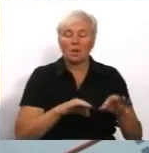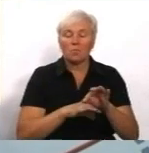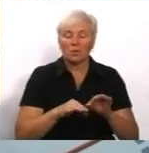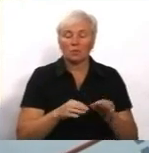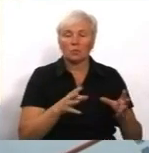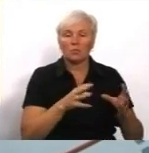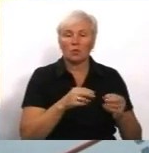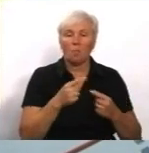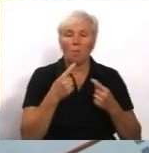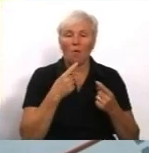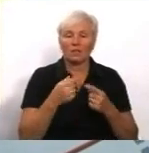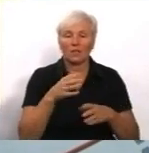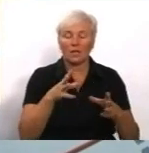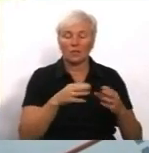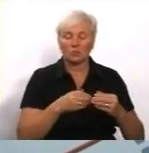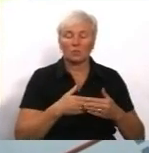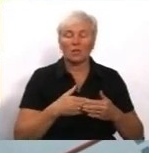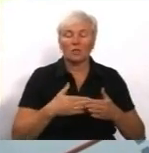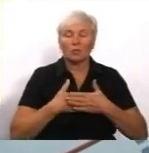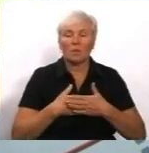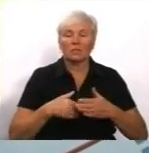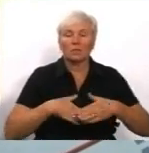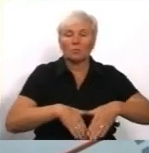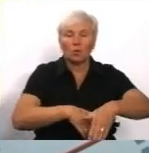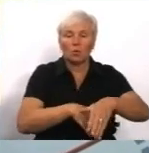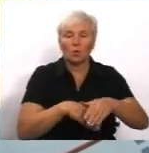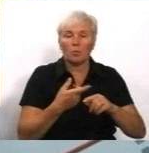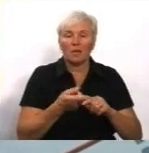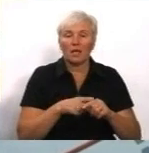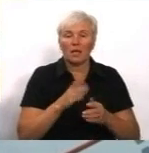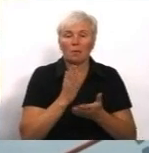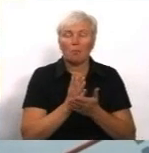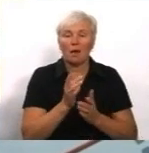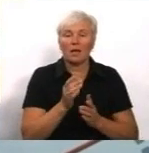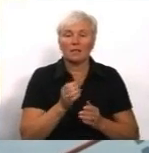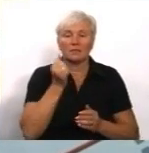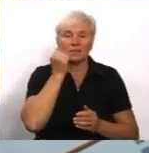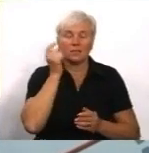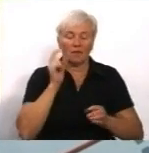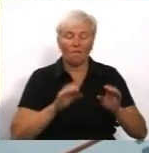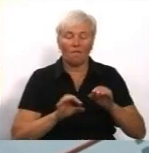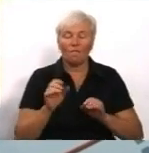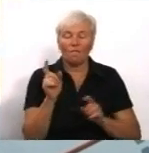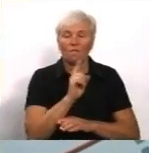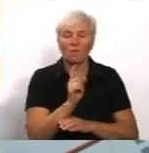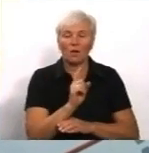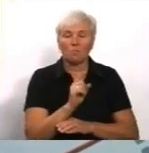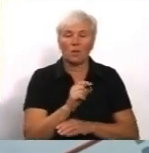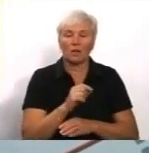разом із громадським рухом «Чесно», який має на меті змінити застарілий формат звітування посадовців